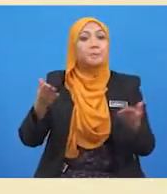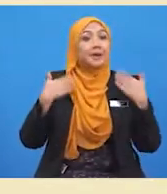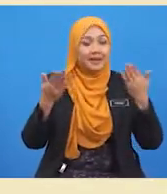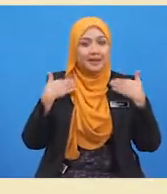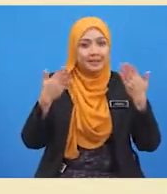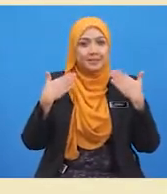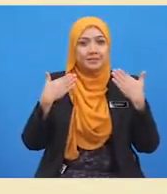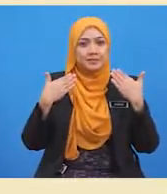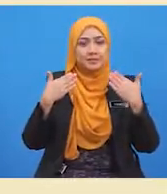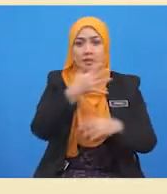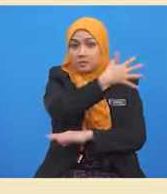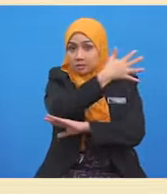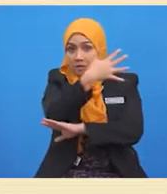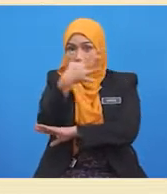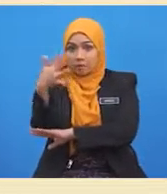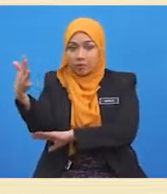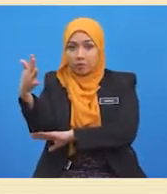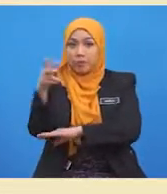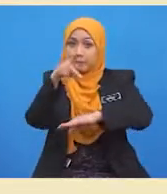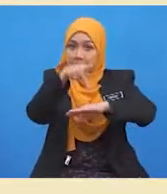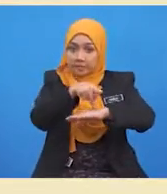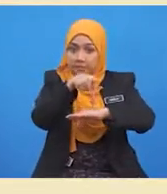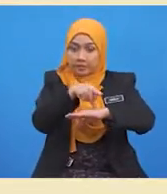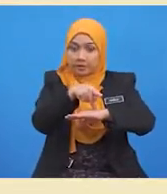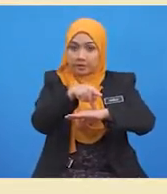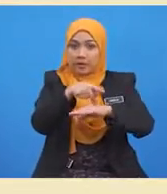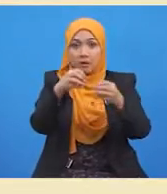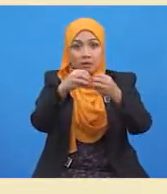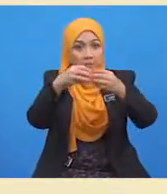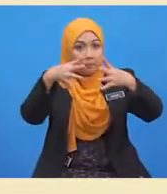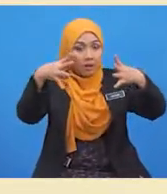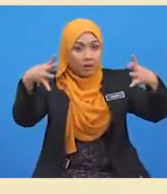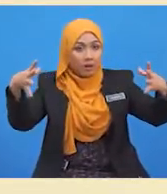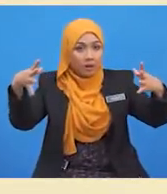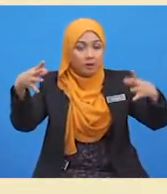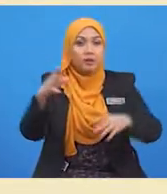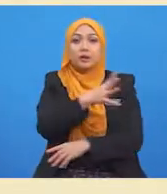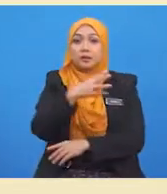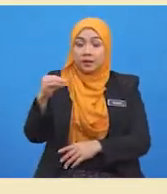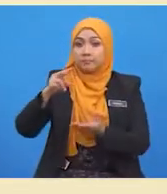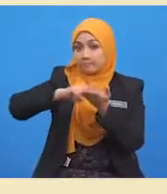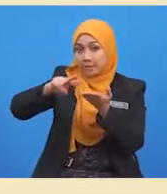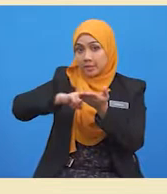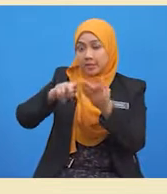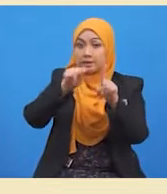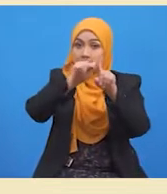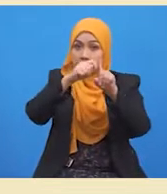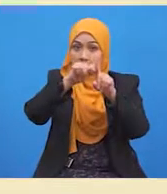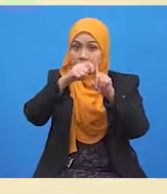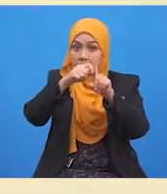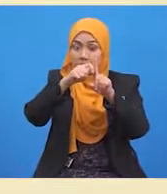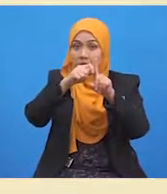jalur piro akan mengembang dan bacaan termometer akan